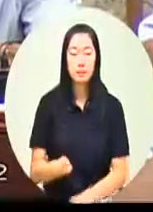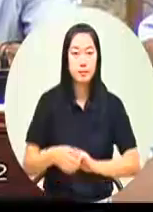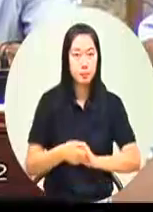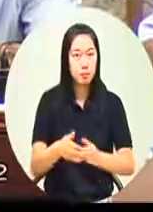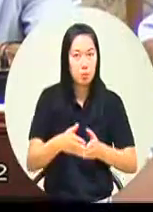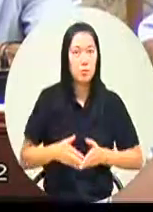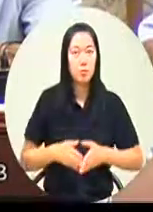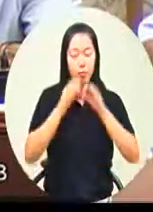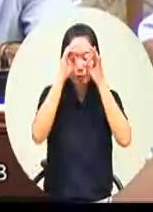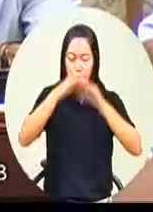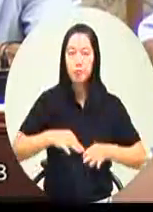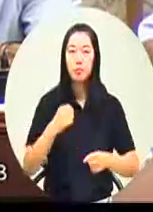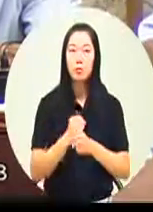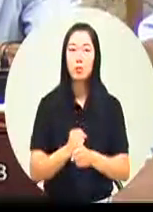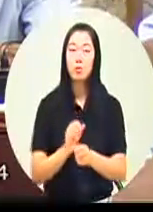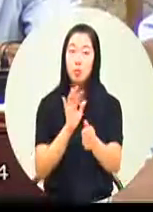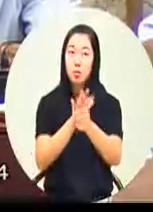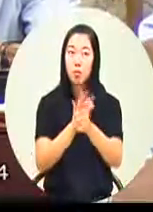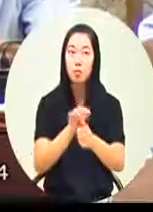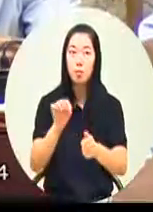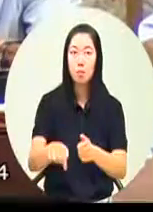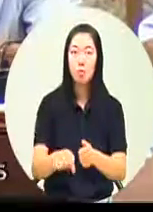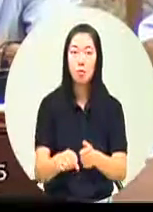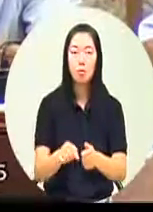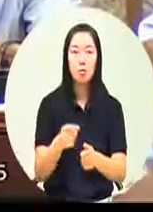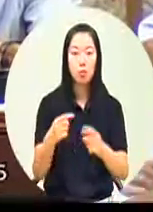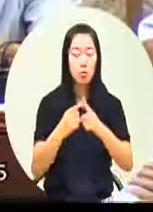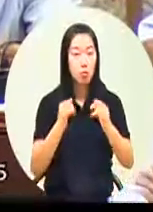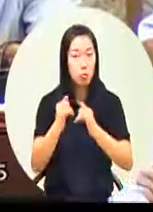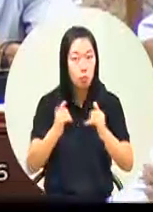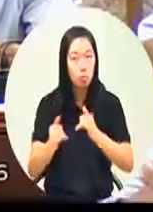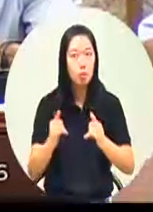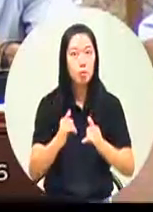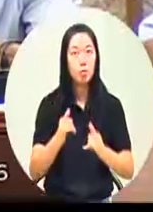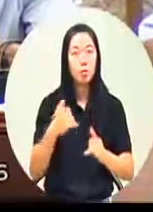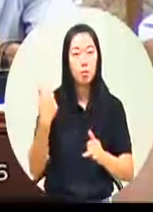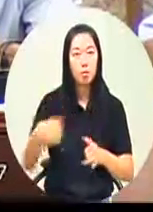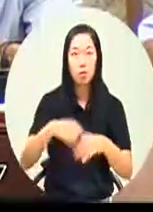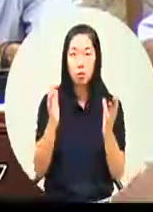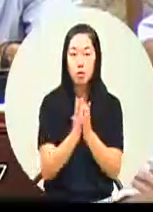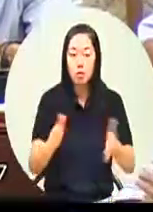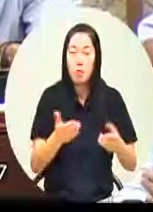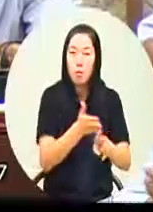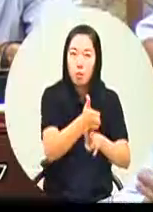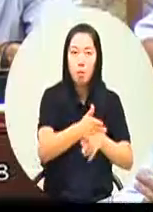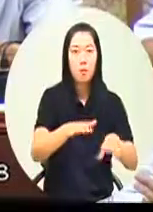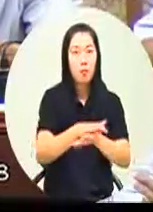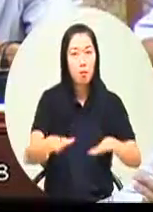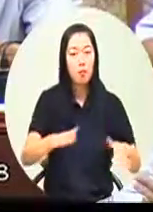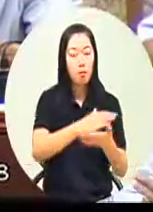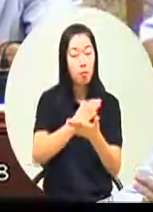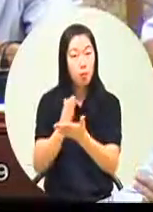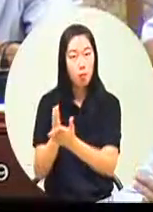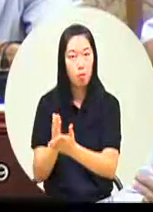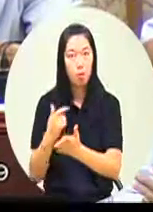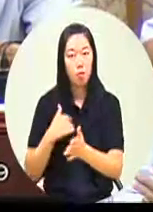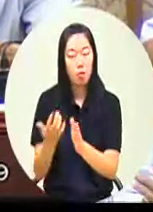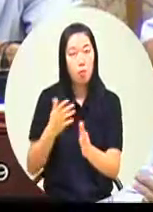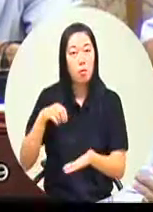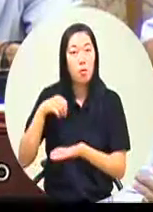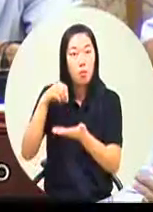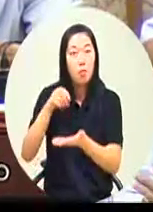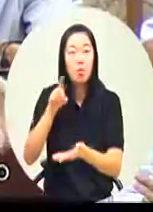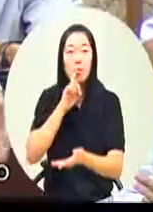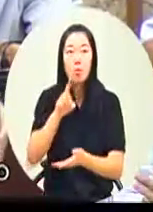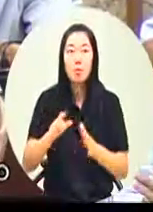检讨如何去降低整个对用路人的关系跟所有轻轨营运安全的部分。那我们之前的轻轨营运安全